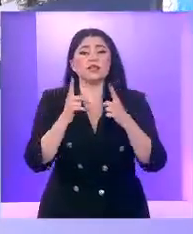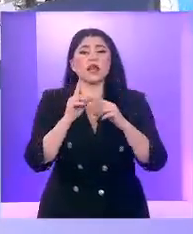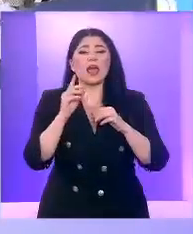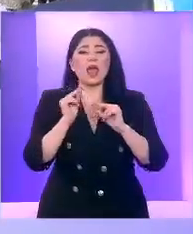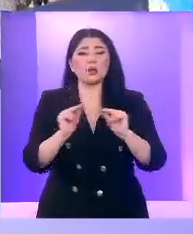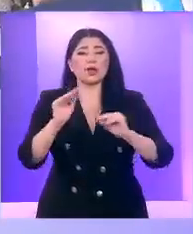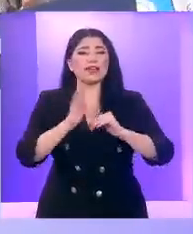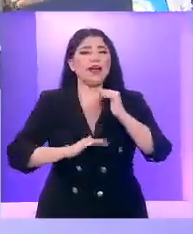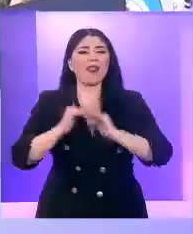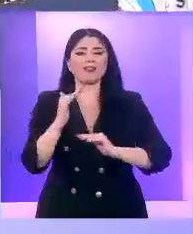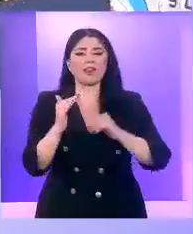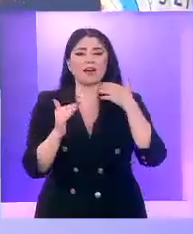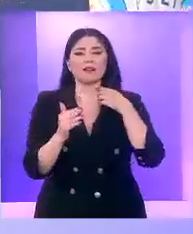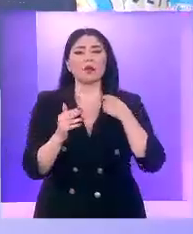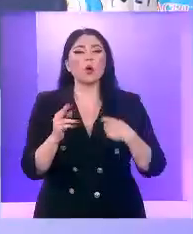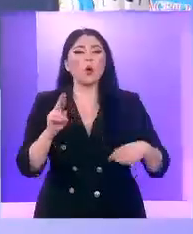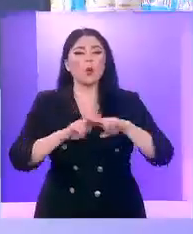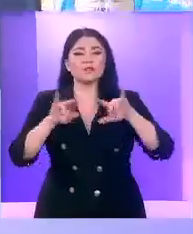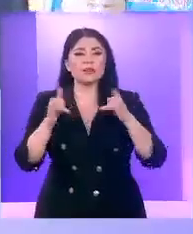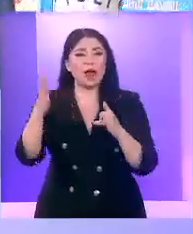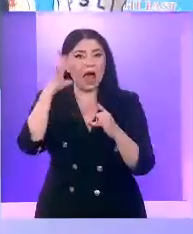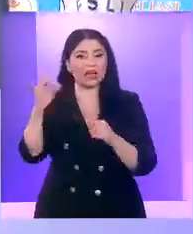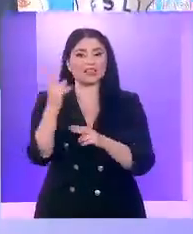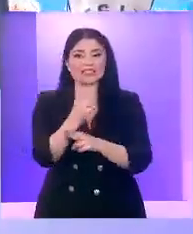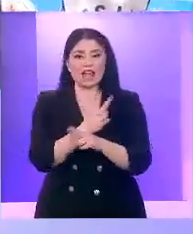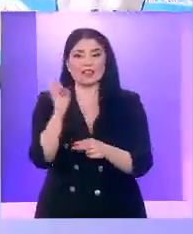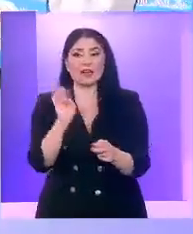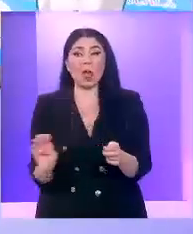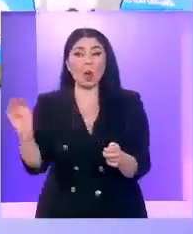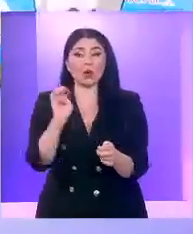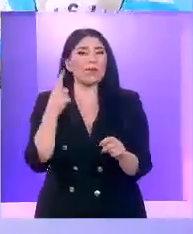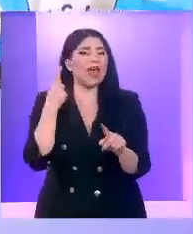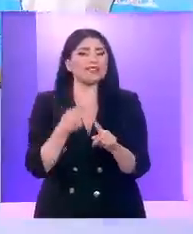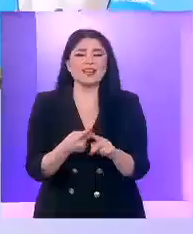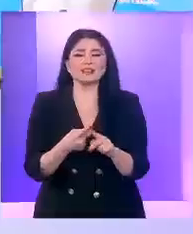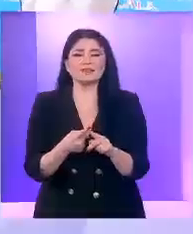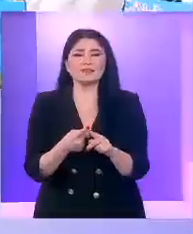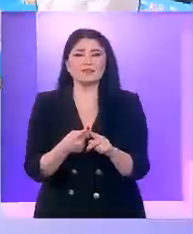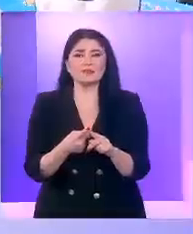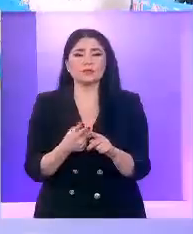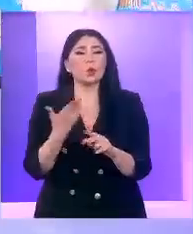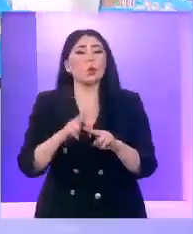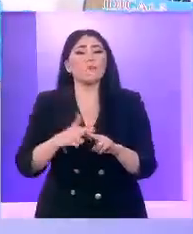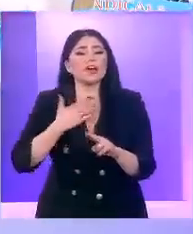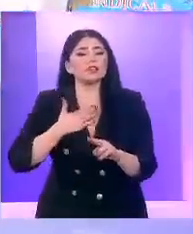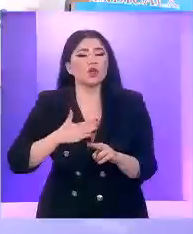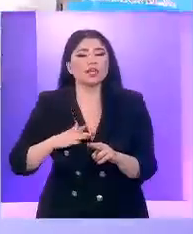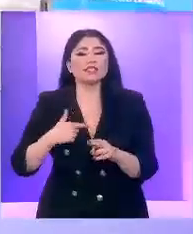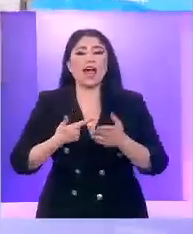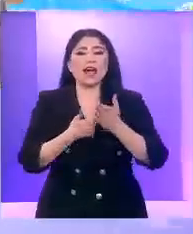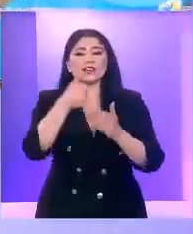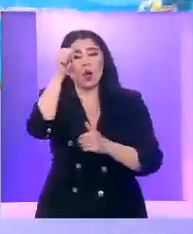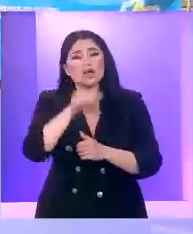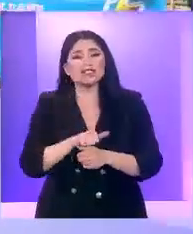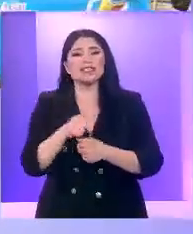fie o educație așa cum se întâmplă în alte state europene. Mai exact, cum v-ați dori să arate o zi